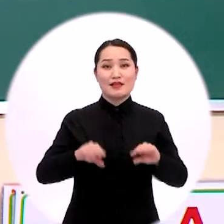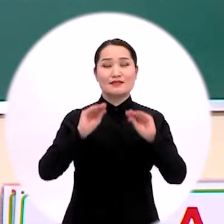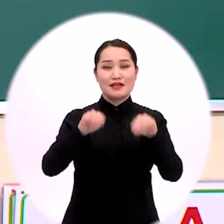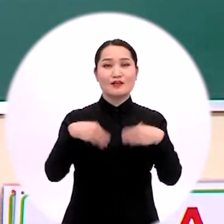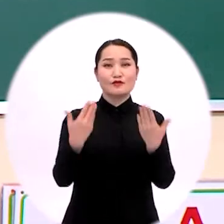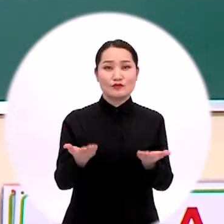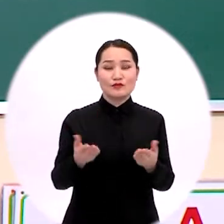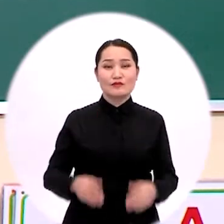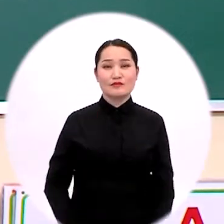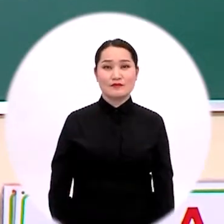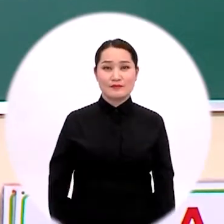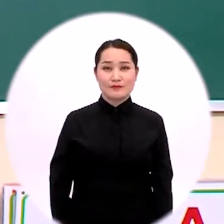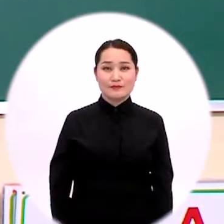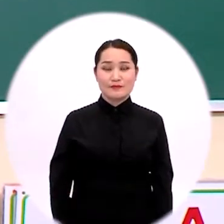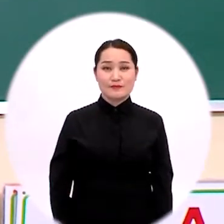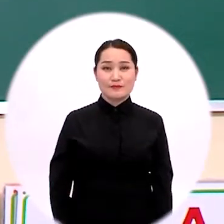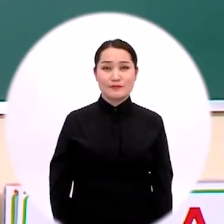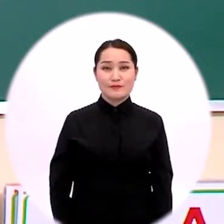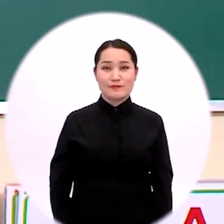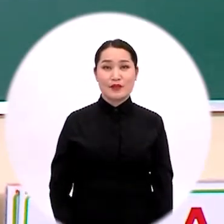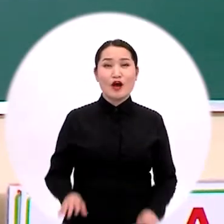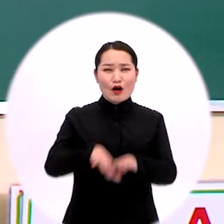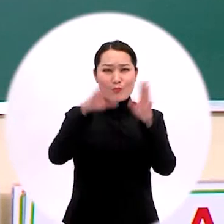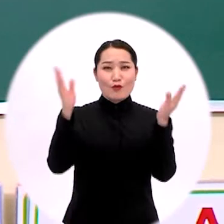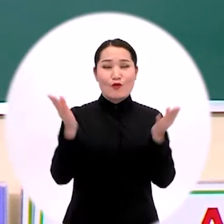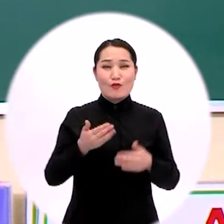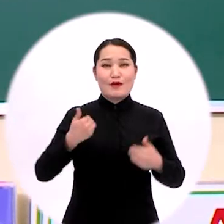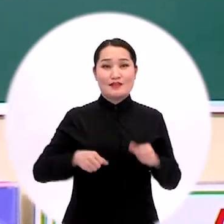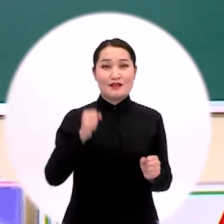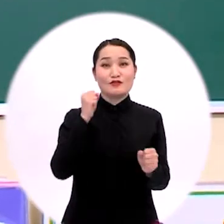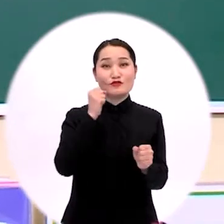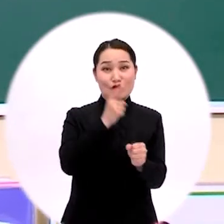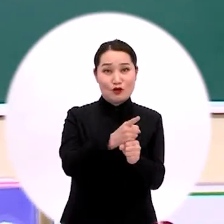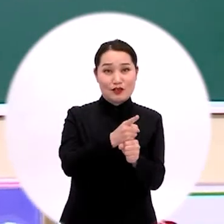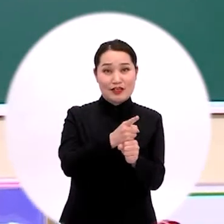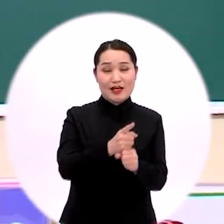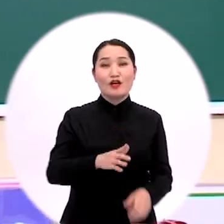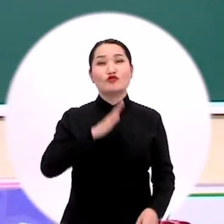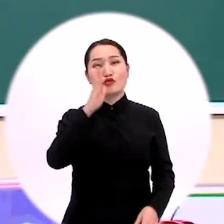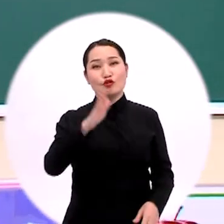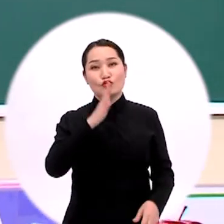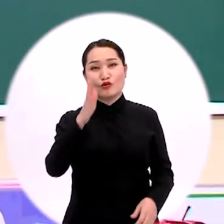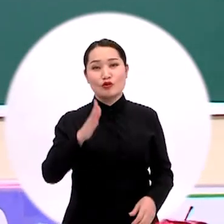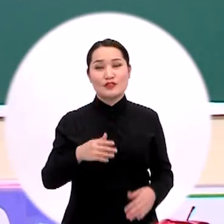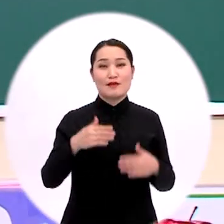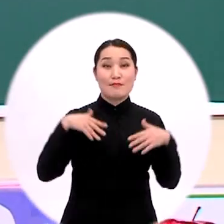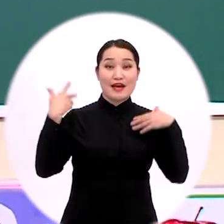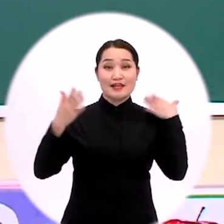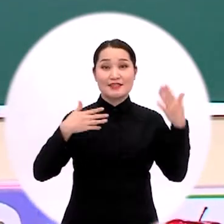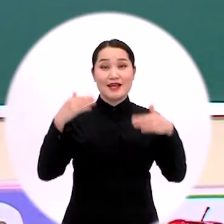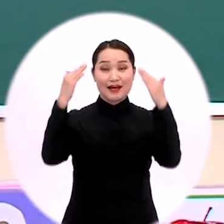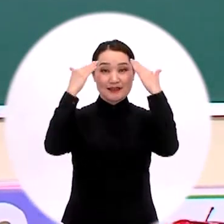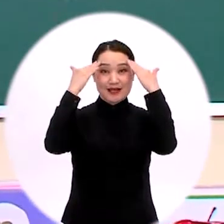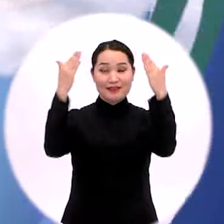сургасан. Бүгдээрээ тэгвэл бүх багш нартаа зориулаад дараах дуугаар баярлсан